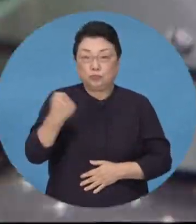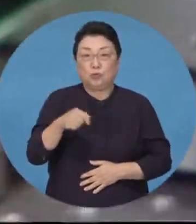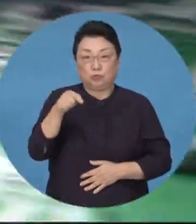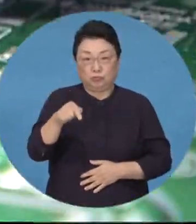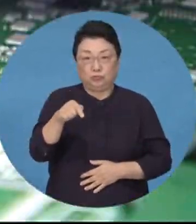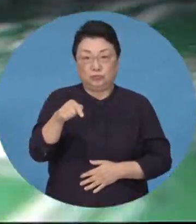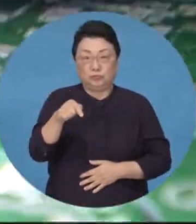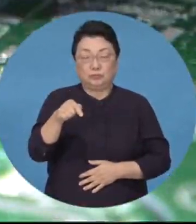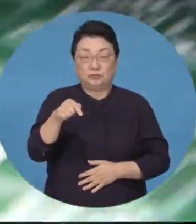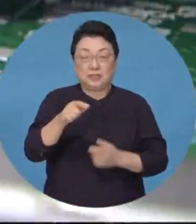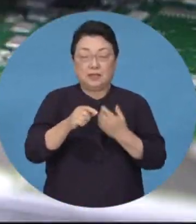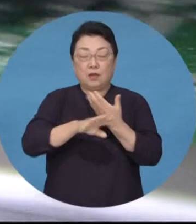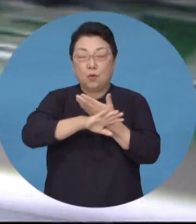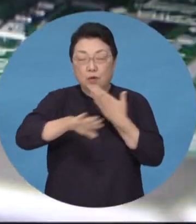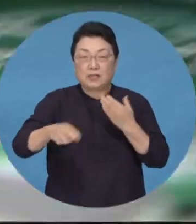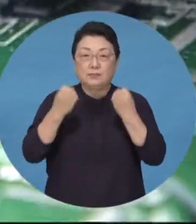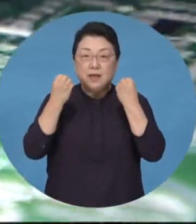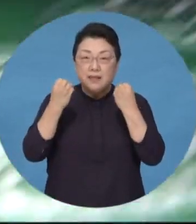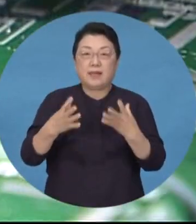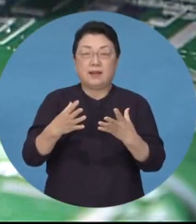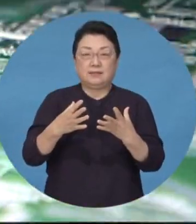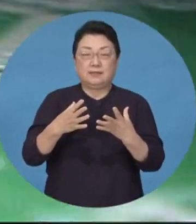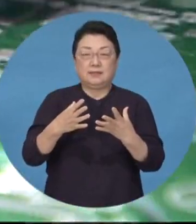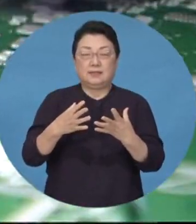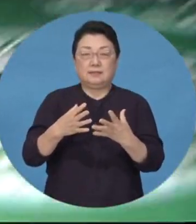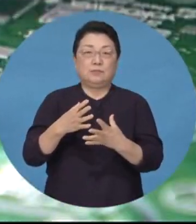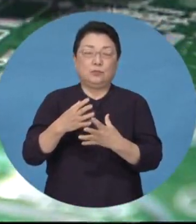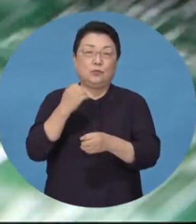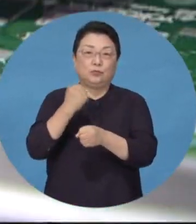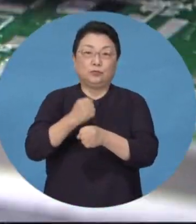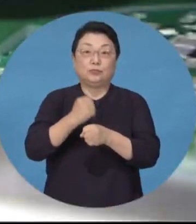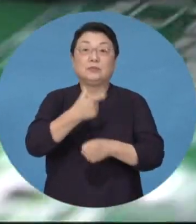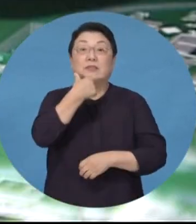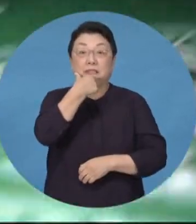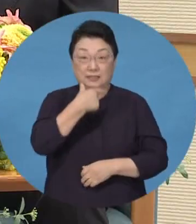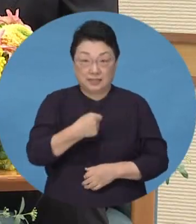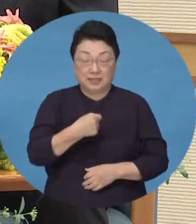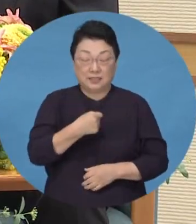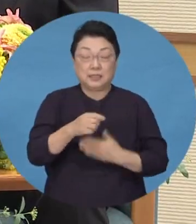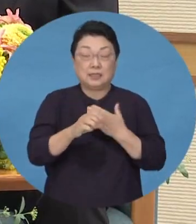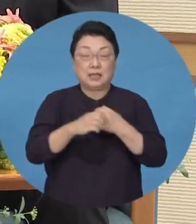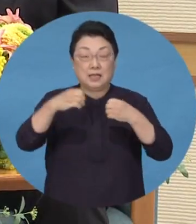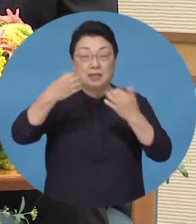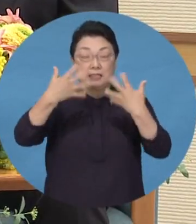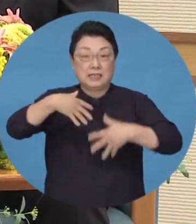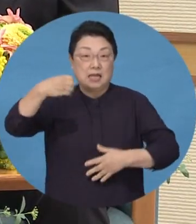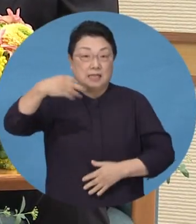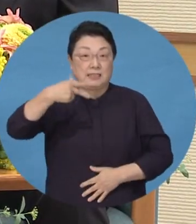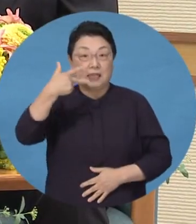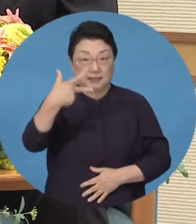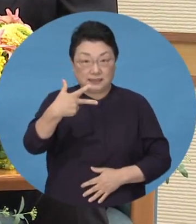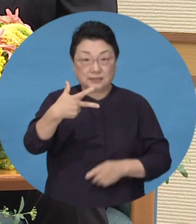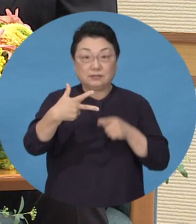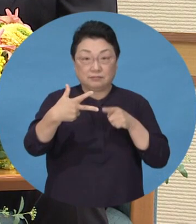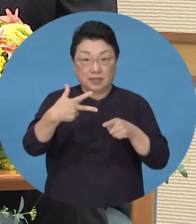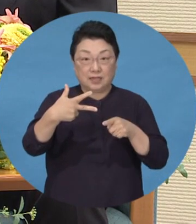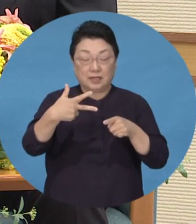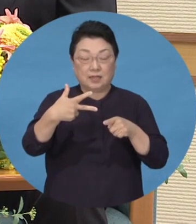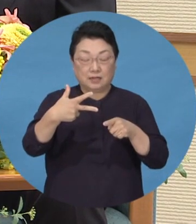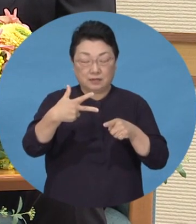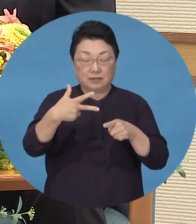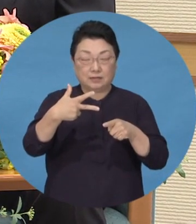なおかつ新しい柱づくりをしていきたいと思っています例えば機械電子に関してはその私